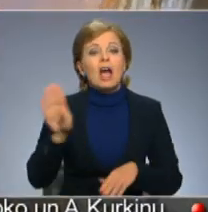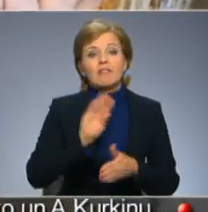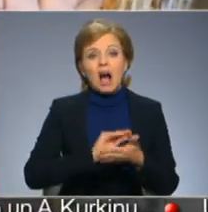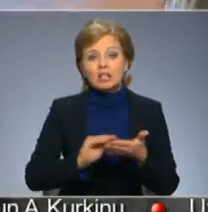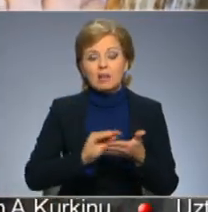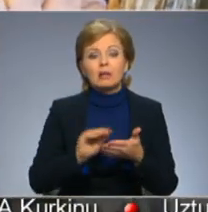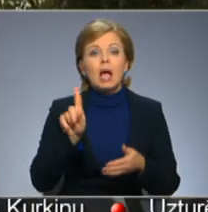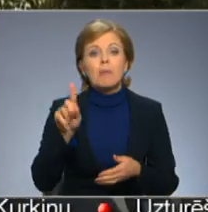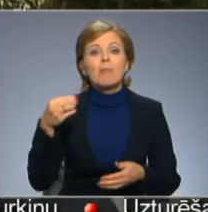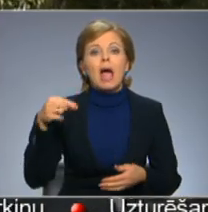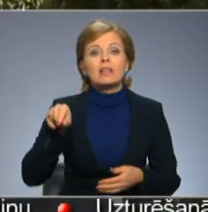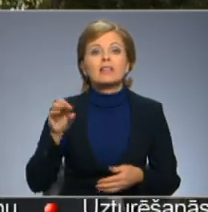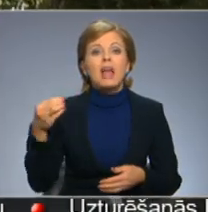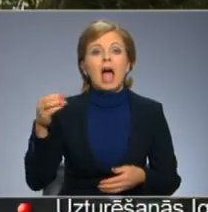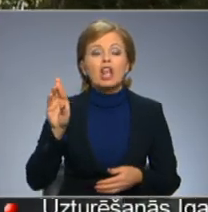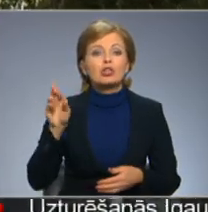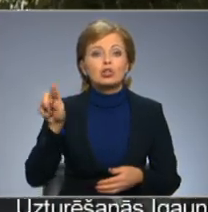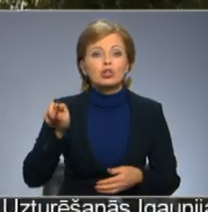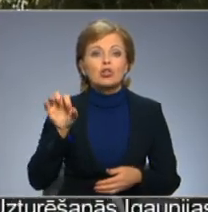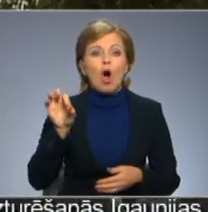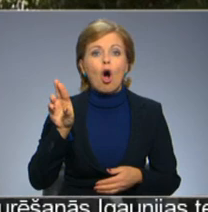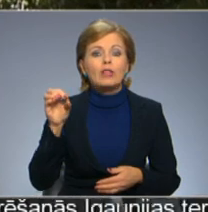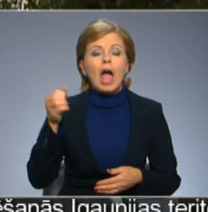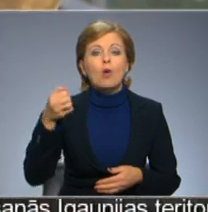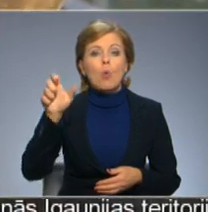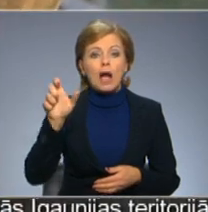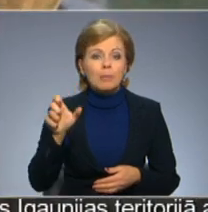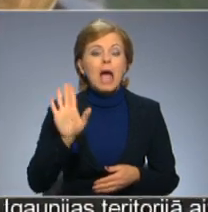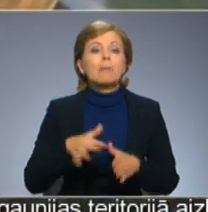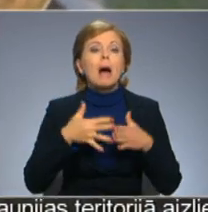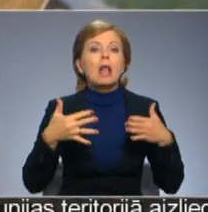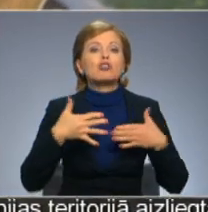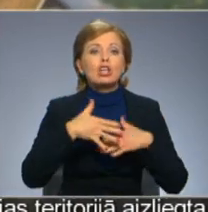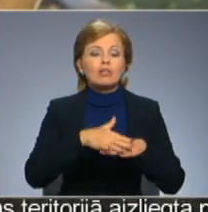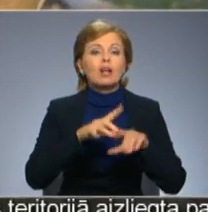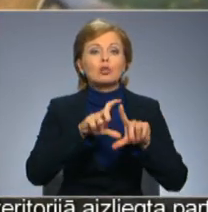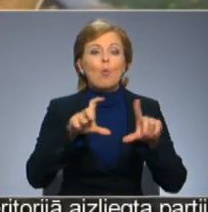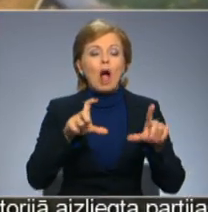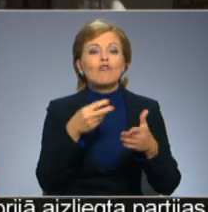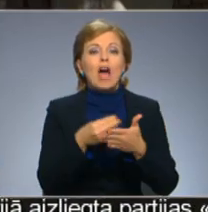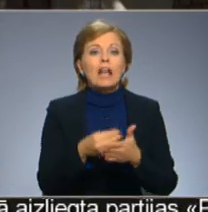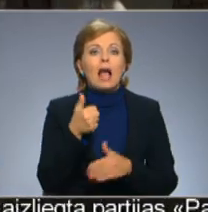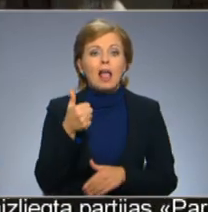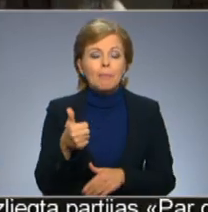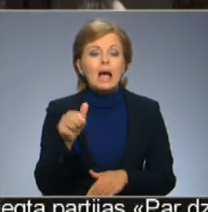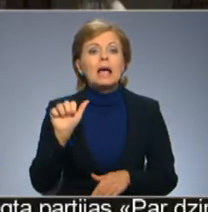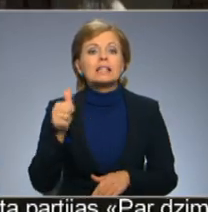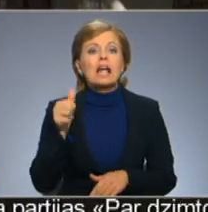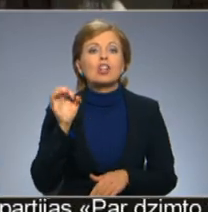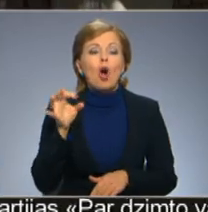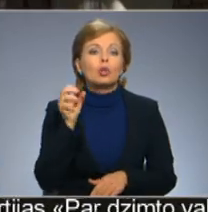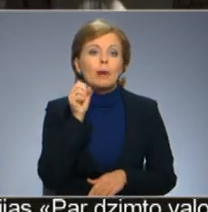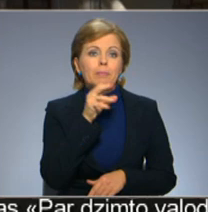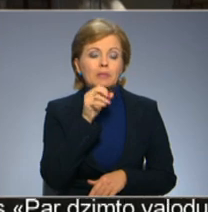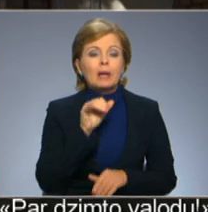Ilze Pētersone Gudmane plaša ziņas līdzekļos šīs skolas infrastruktūru vērtēja kā ļoti labu, bet ap 6. Oktobra pusdienas laiku